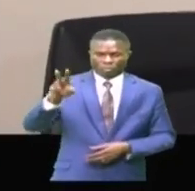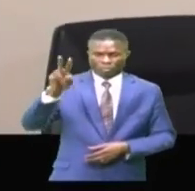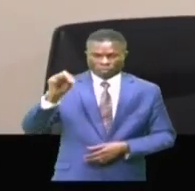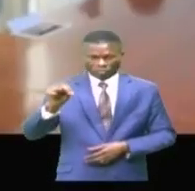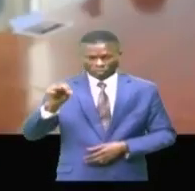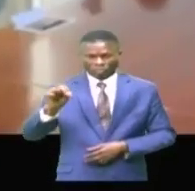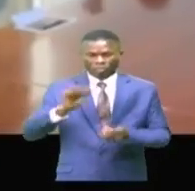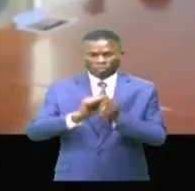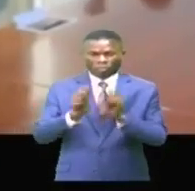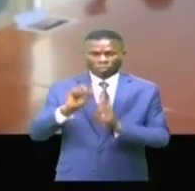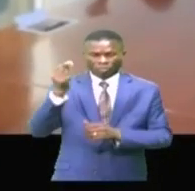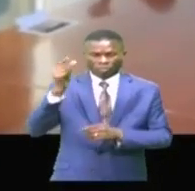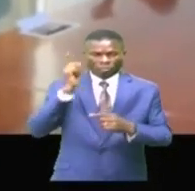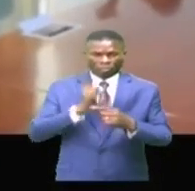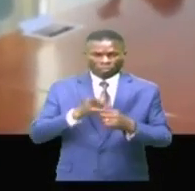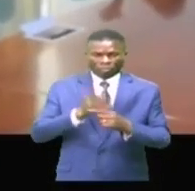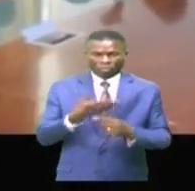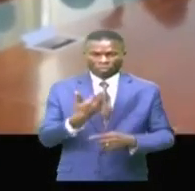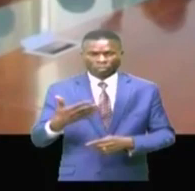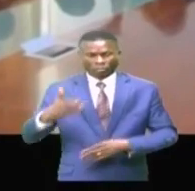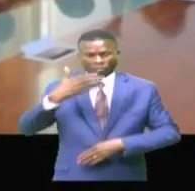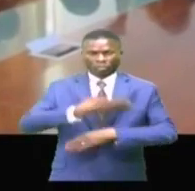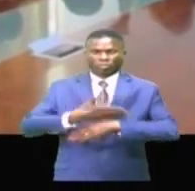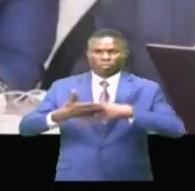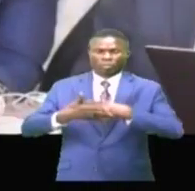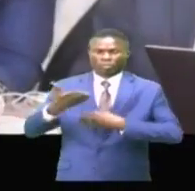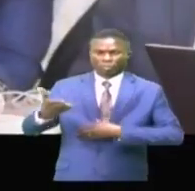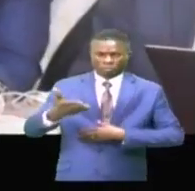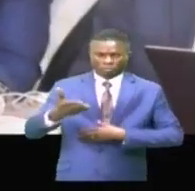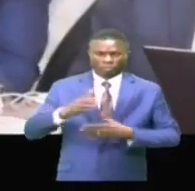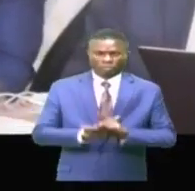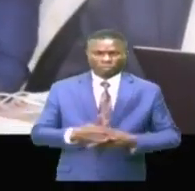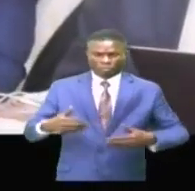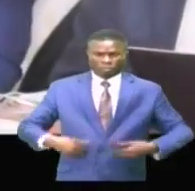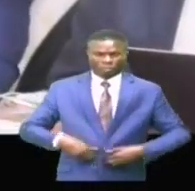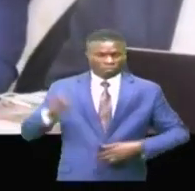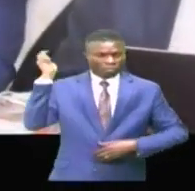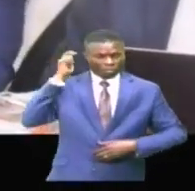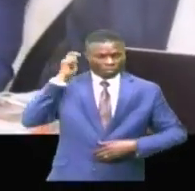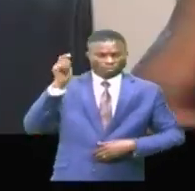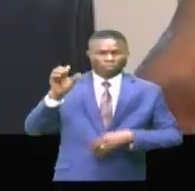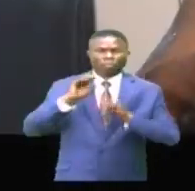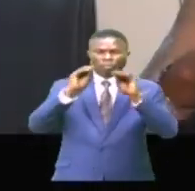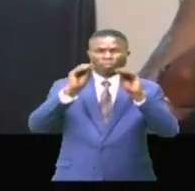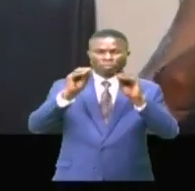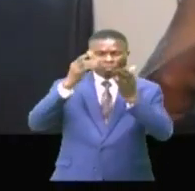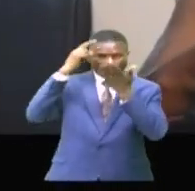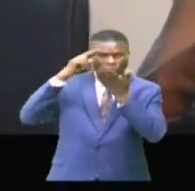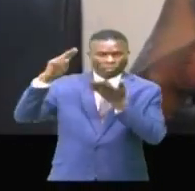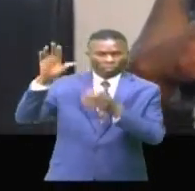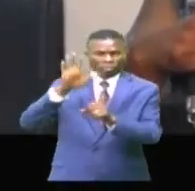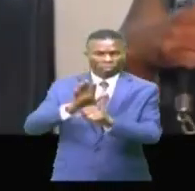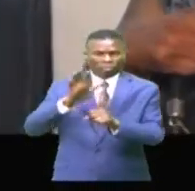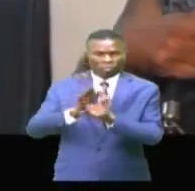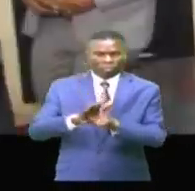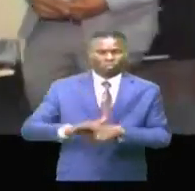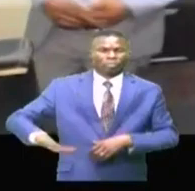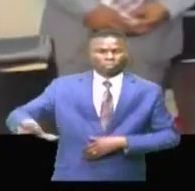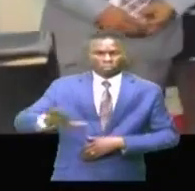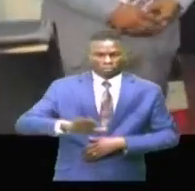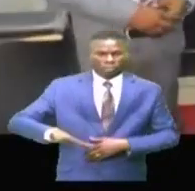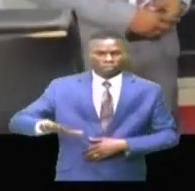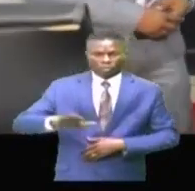minérale non métalliques et matériaux de construction ces jeunes professeurs dispensent les cours dans plusieurs universités du pays